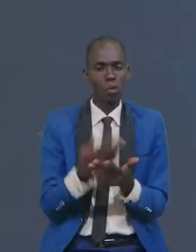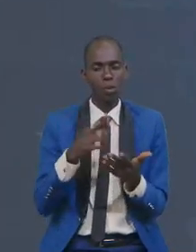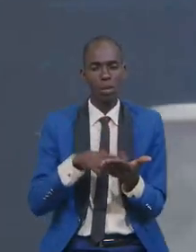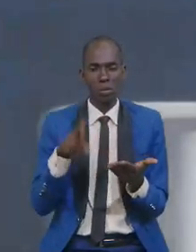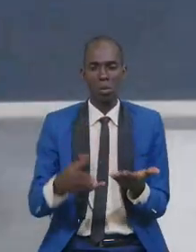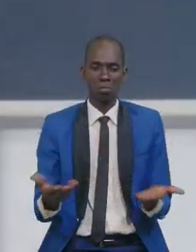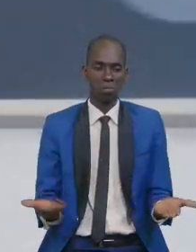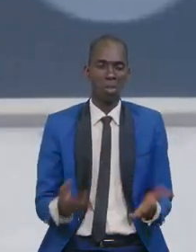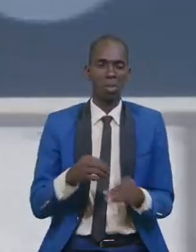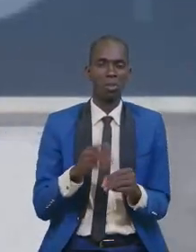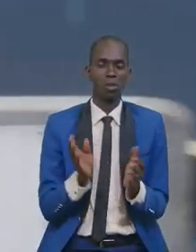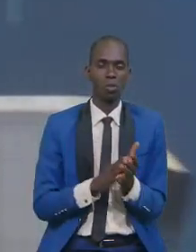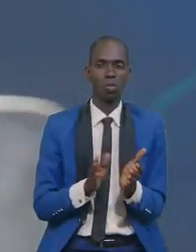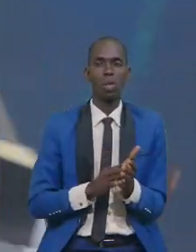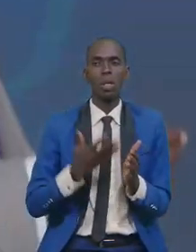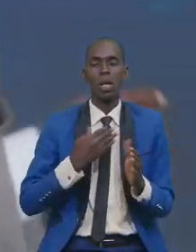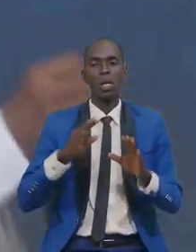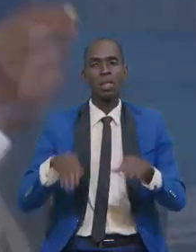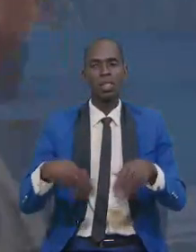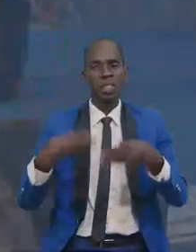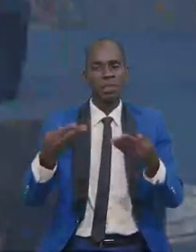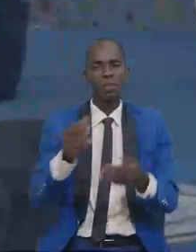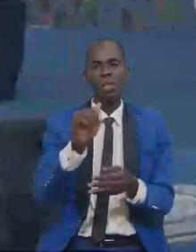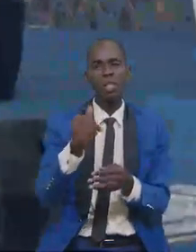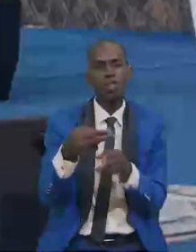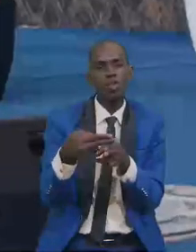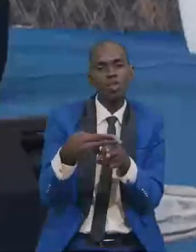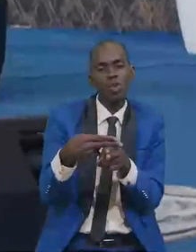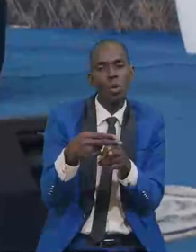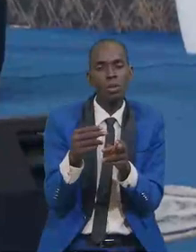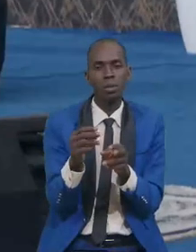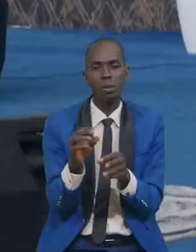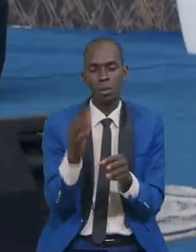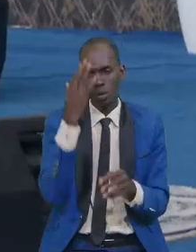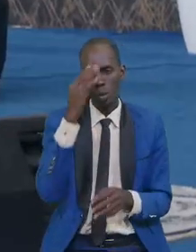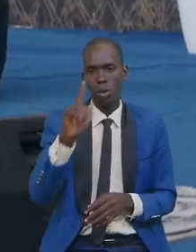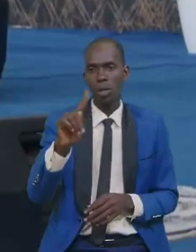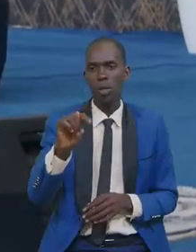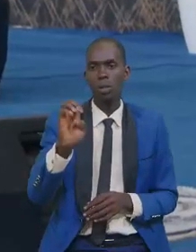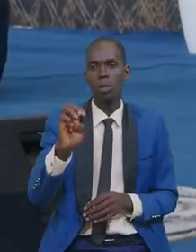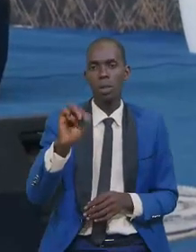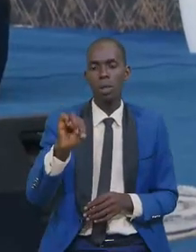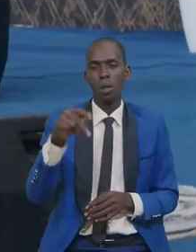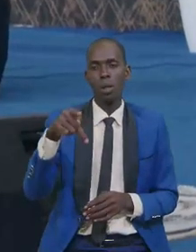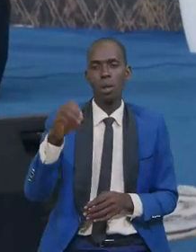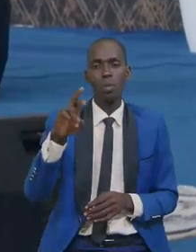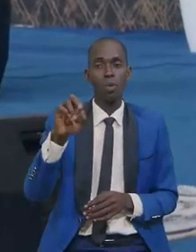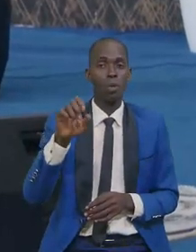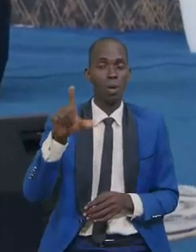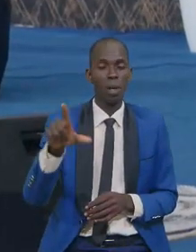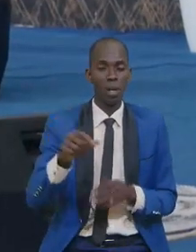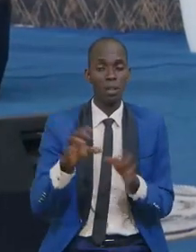as vraiment de bons diplômes et on vous donne une attestation. Mais on est en train